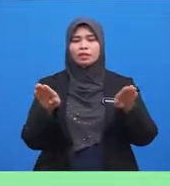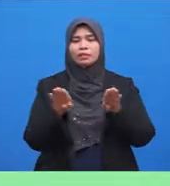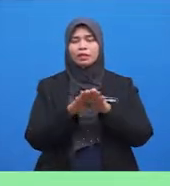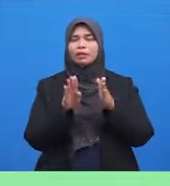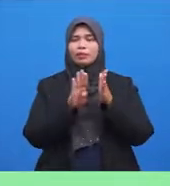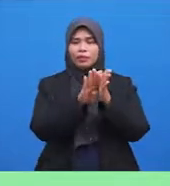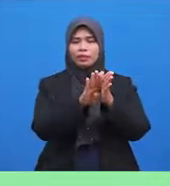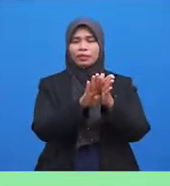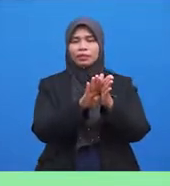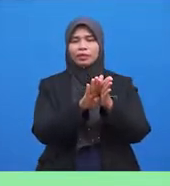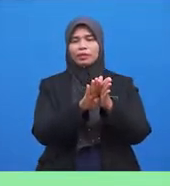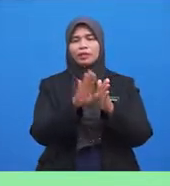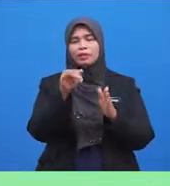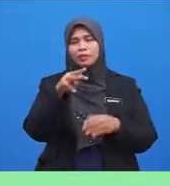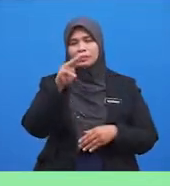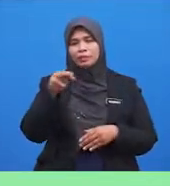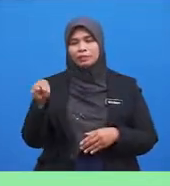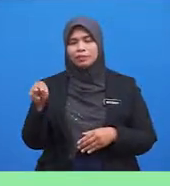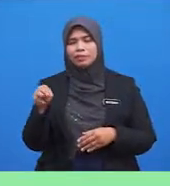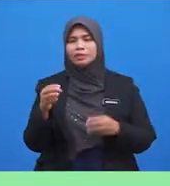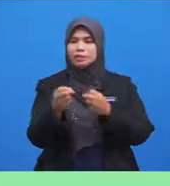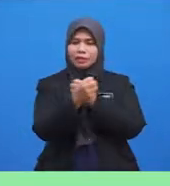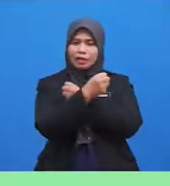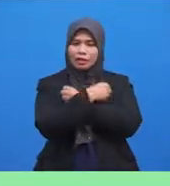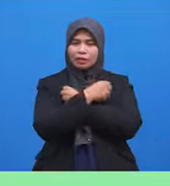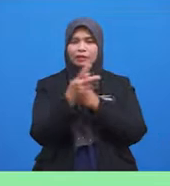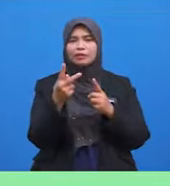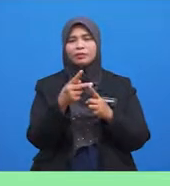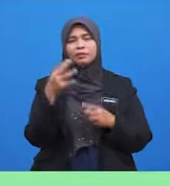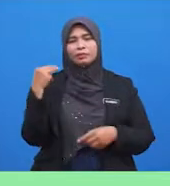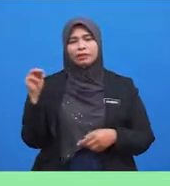bukti yang murid-murid sayangkan mereka.